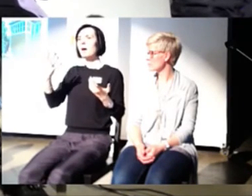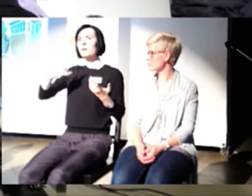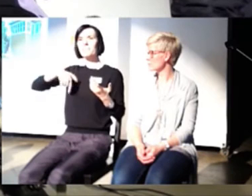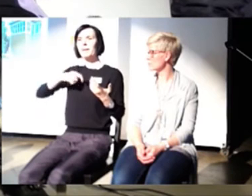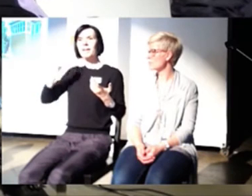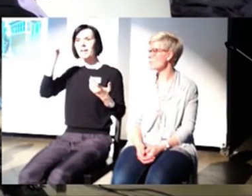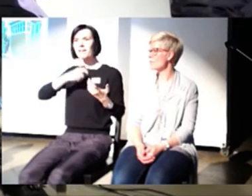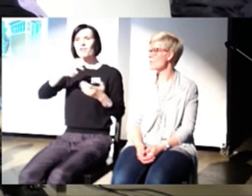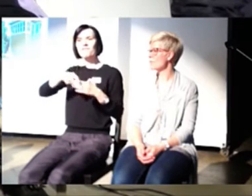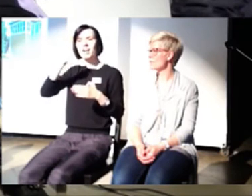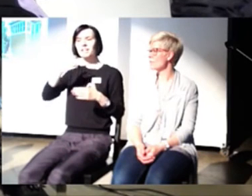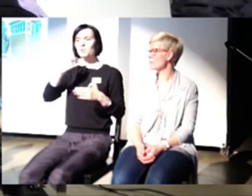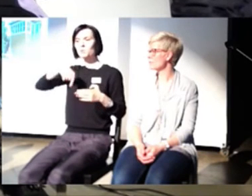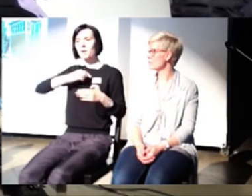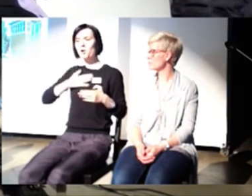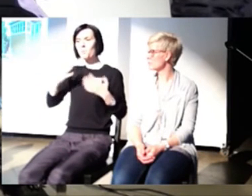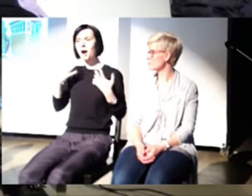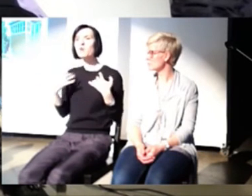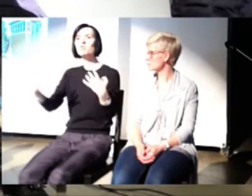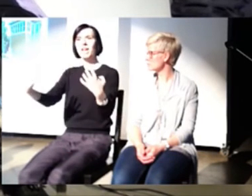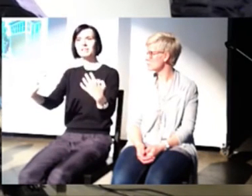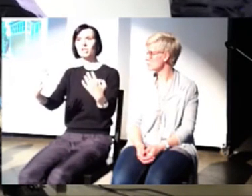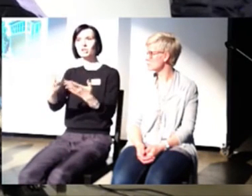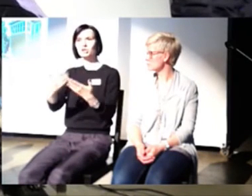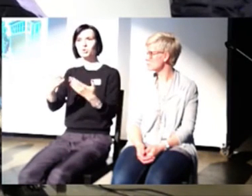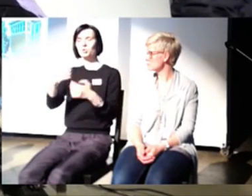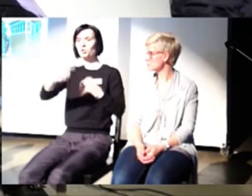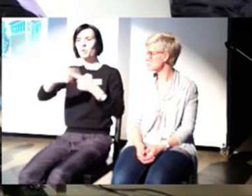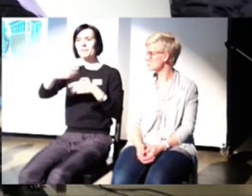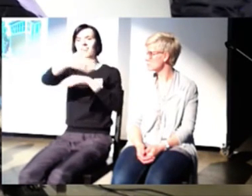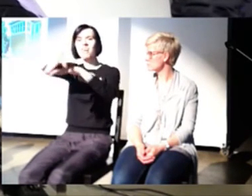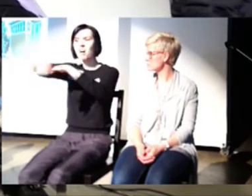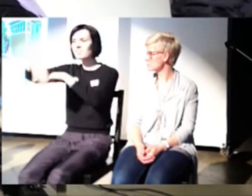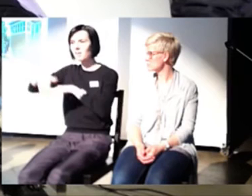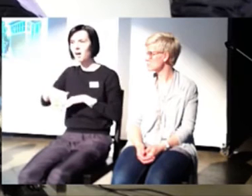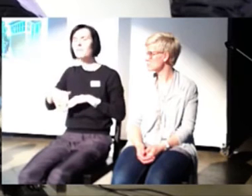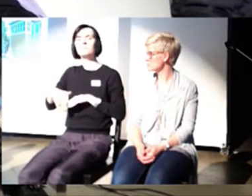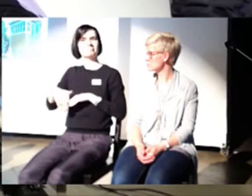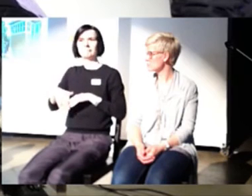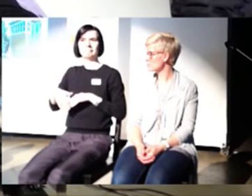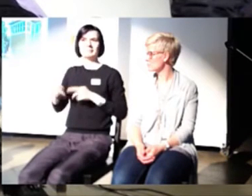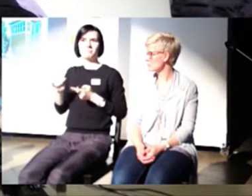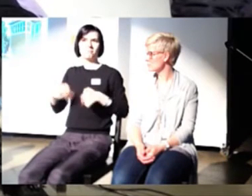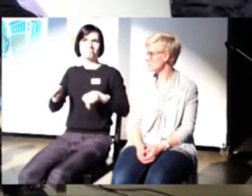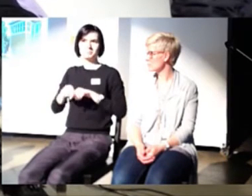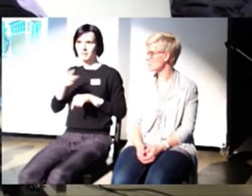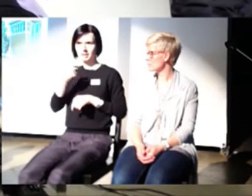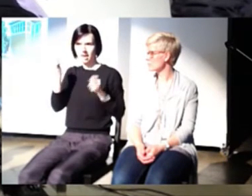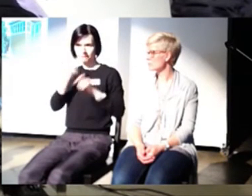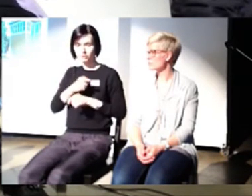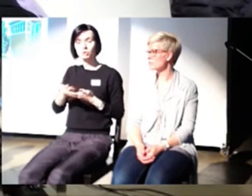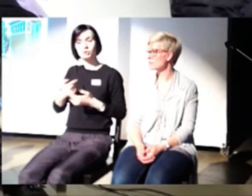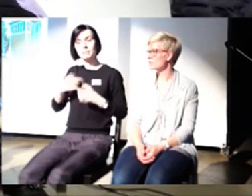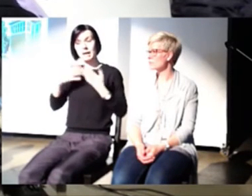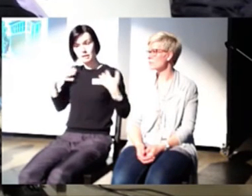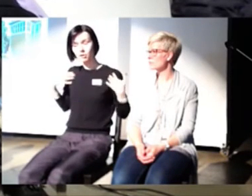valita yleisö toimintavälttöiden perusteella. Ja siksi mä oon hirveän siitä, että Saaressa ollaan päätetty lähteä